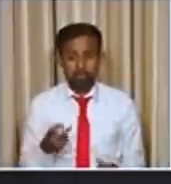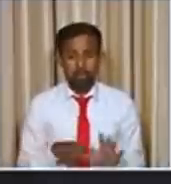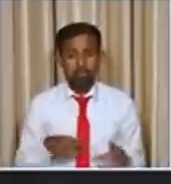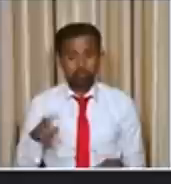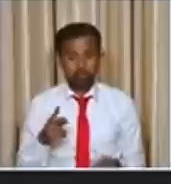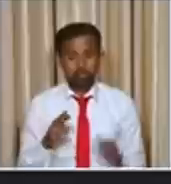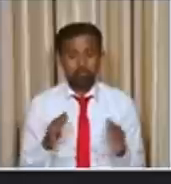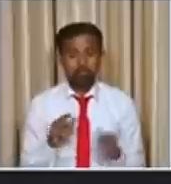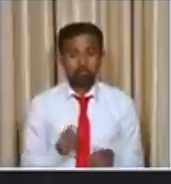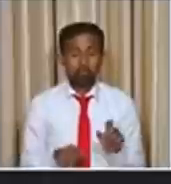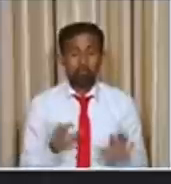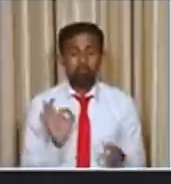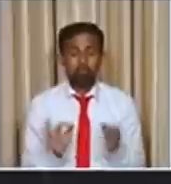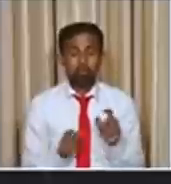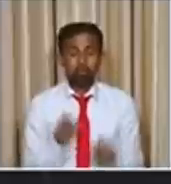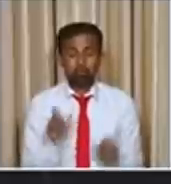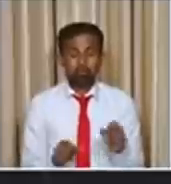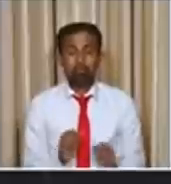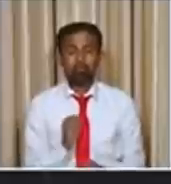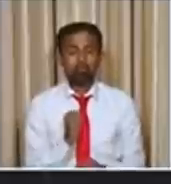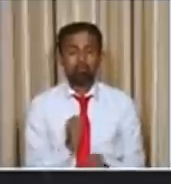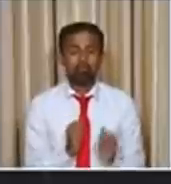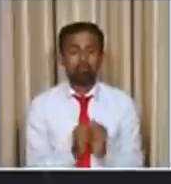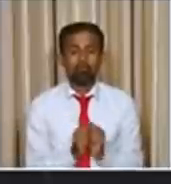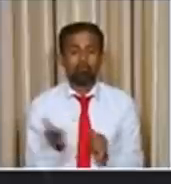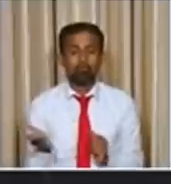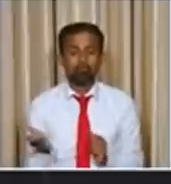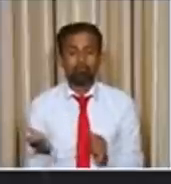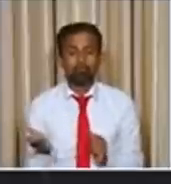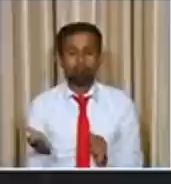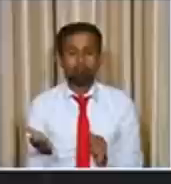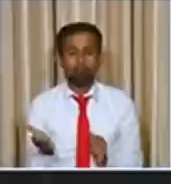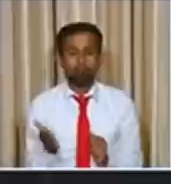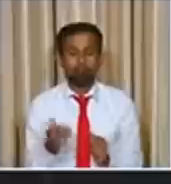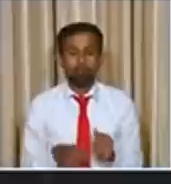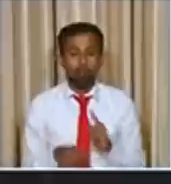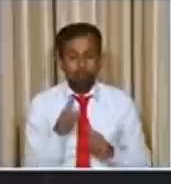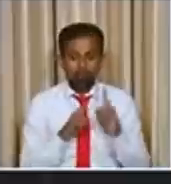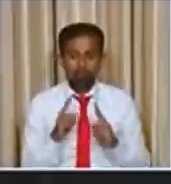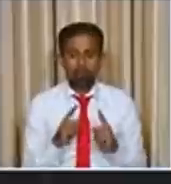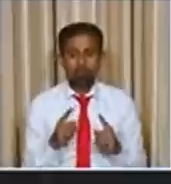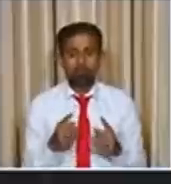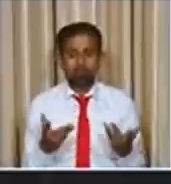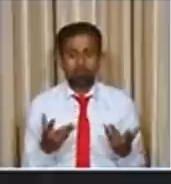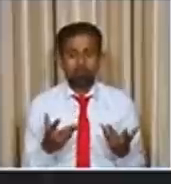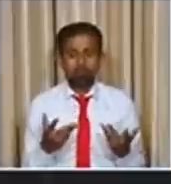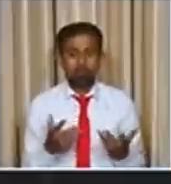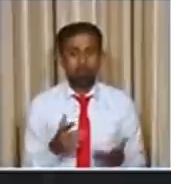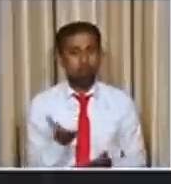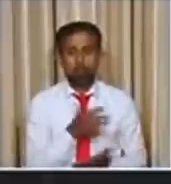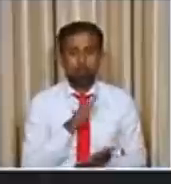செஞ்சிருக்கு நீங்க நினைச்சு பாருங்க. நாங்க சந்தோஷமா பேசுறது, நாங்க எல்லாரும் சந்தோஷமும் இல்ல, நாங்க எல்லாரும் சந்தோஷமும்